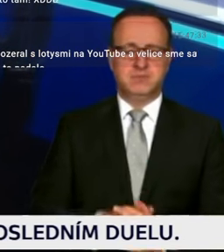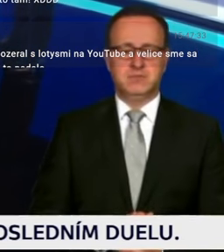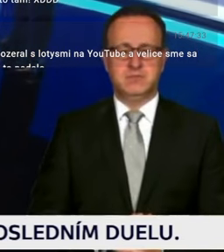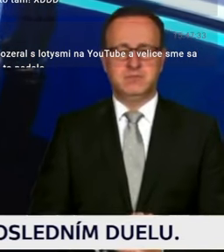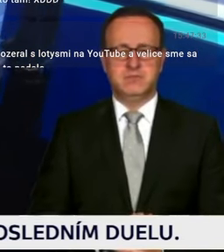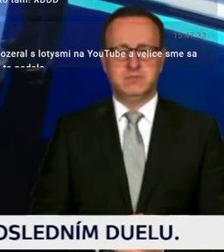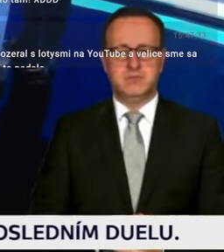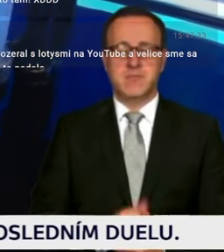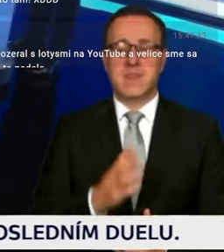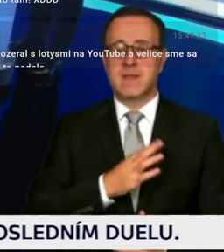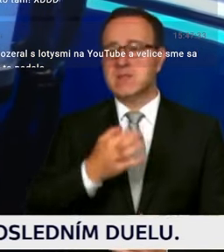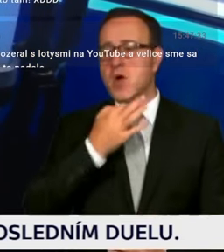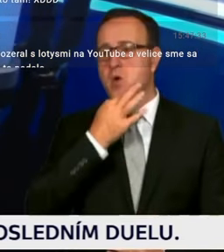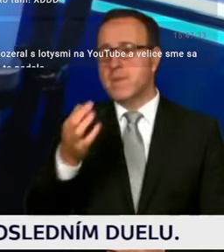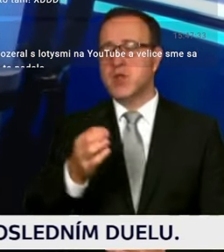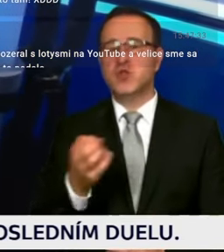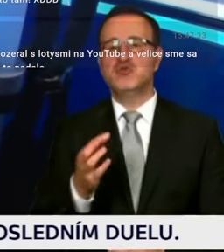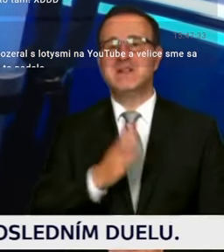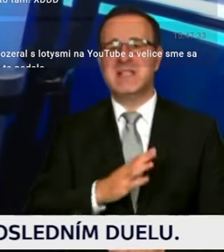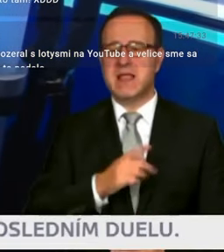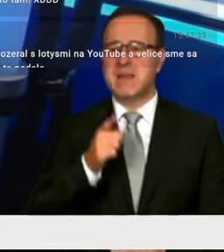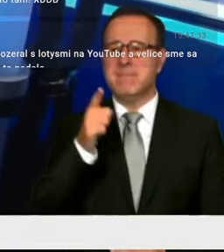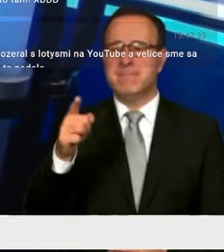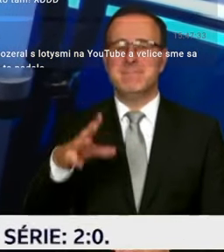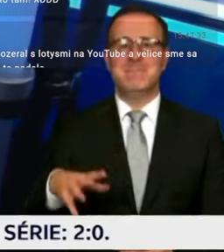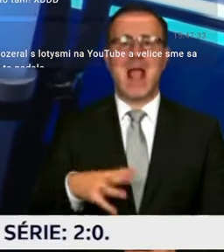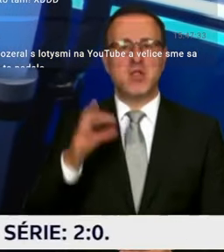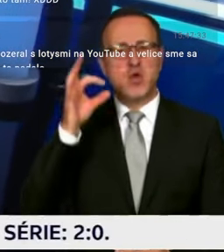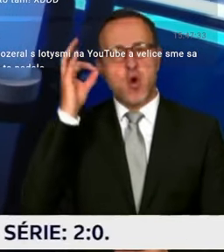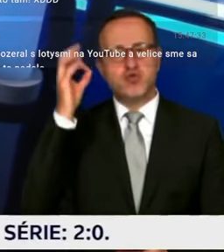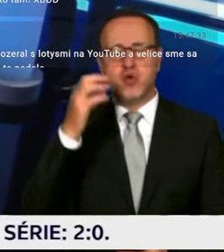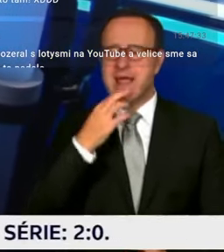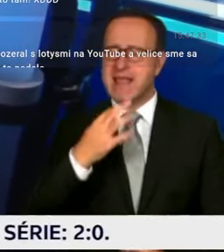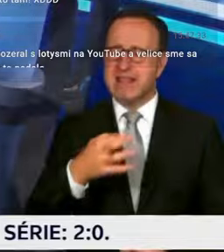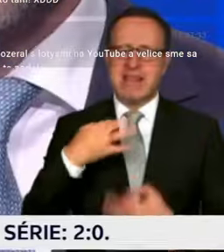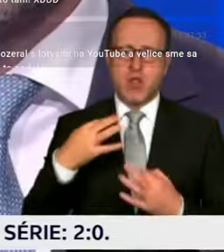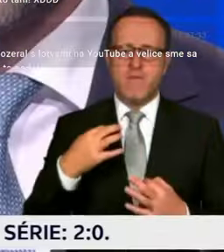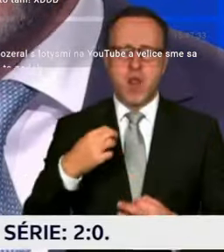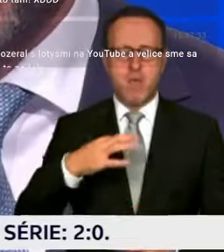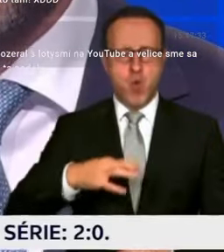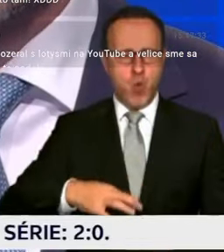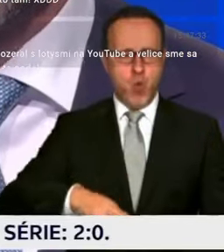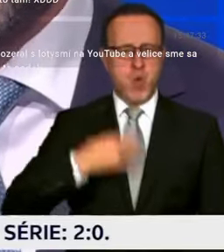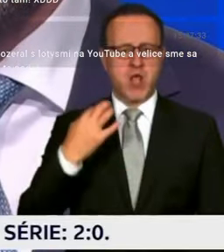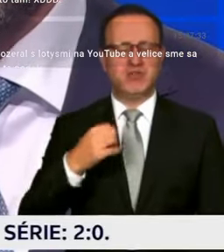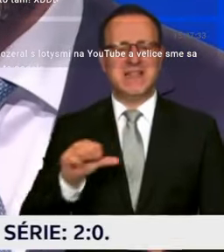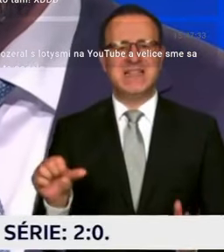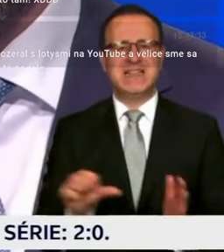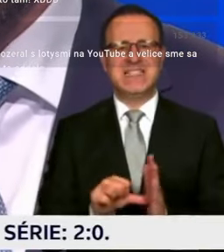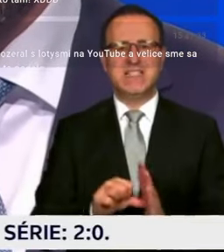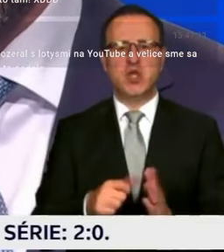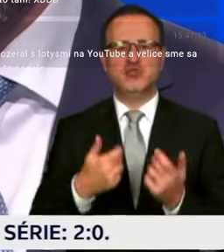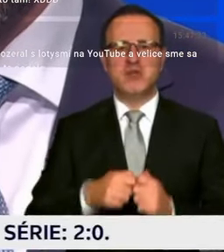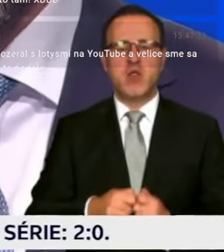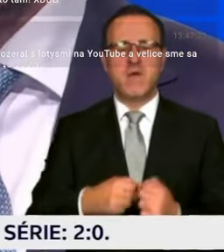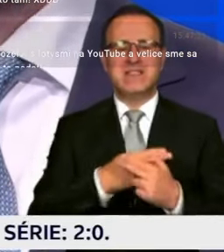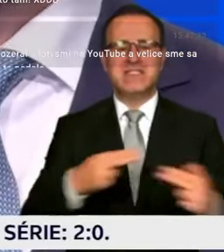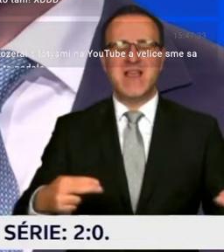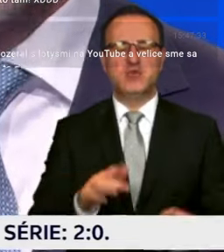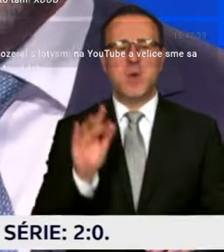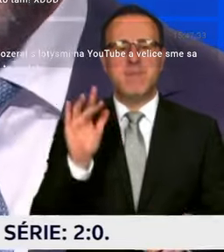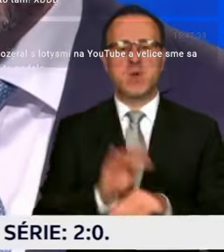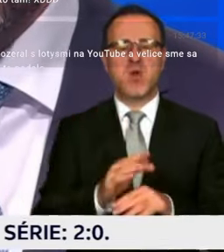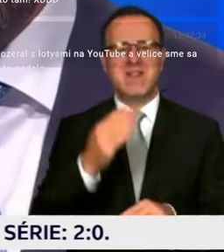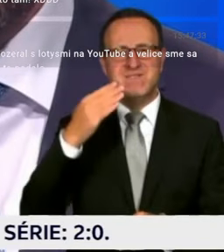Spýtajte čo budete chcieť pá Nedovolím vám pán Korčok urážať tie tisíce členov zväzu protifašistických bojovníkov